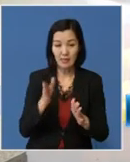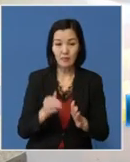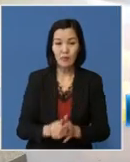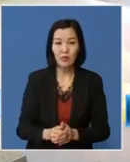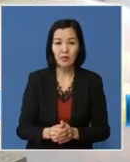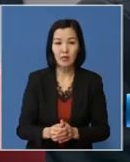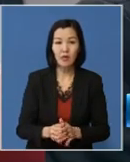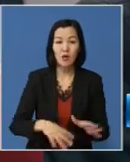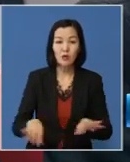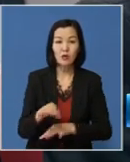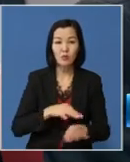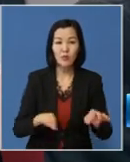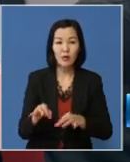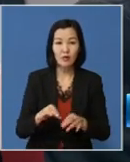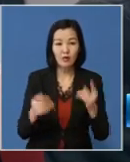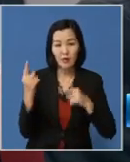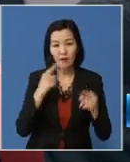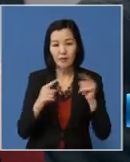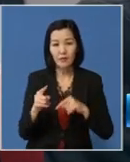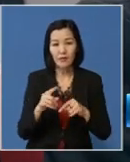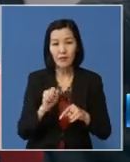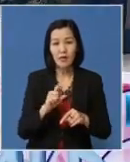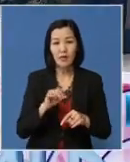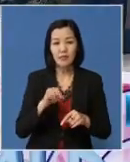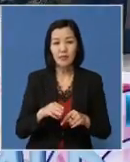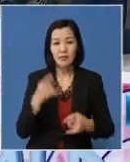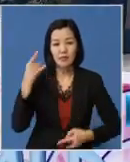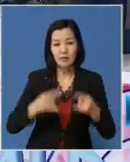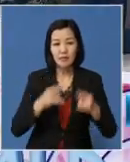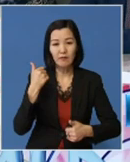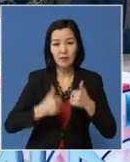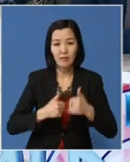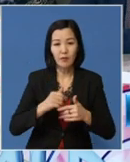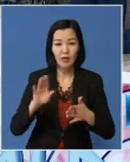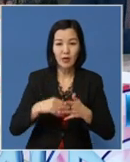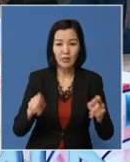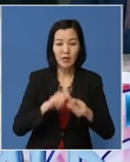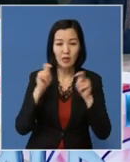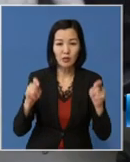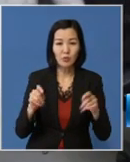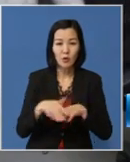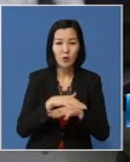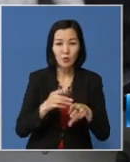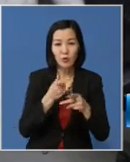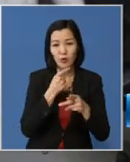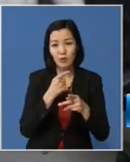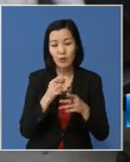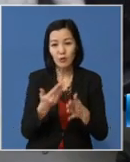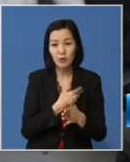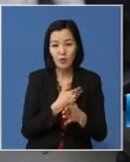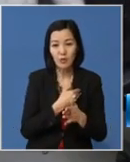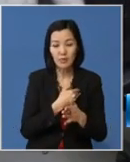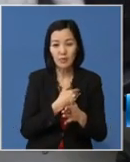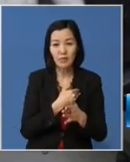таңдайды. Жоба авторы Азат Құсайыновтың айтуынша, телевизиялық байқауды қайта ашу көрермендердің сұранысы екен. Оның үстіне бұл